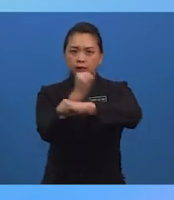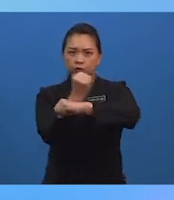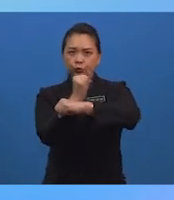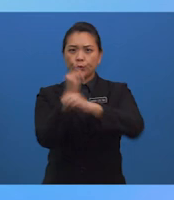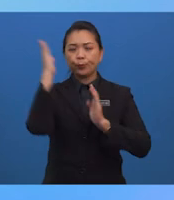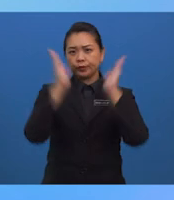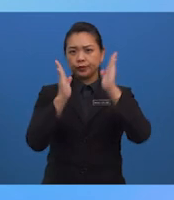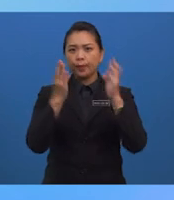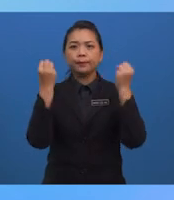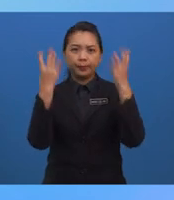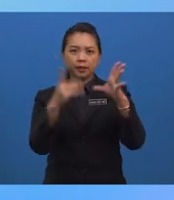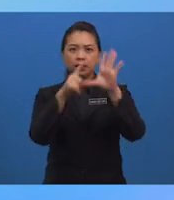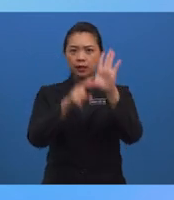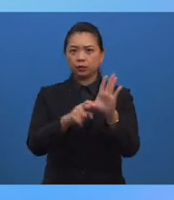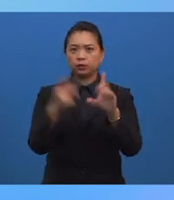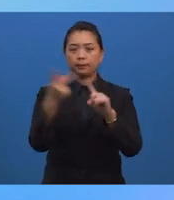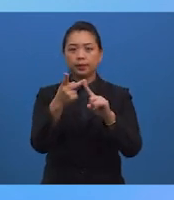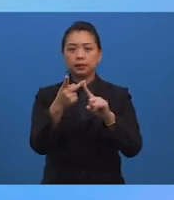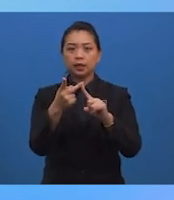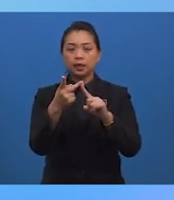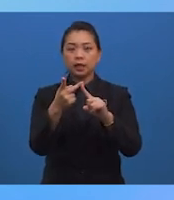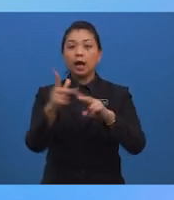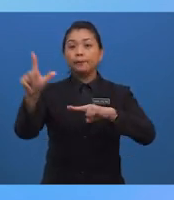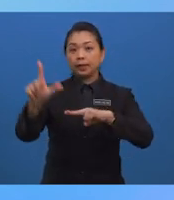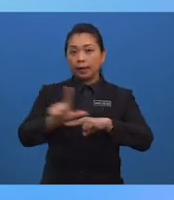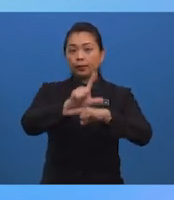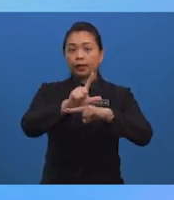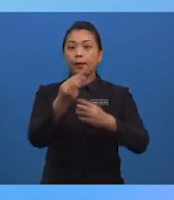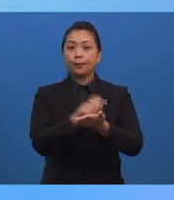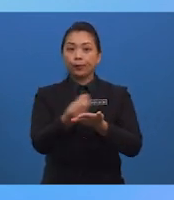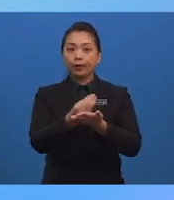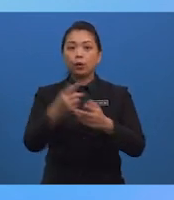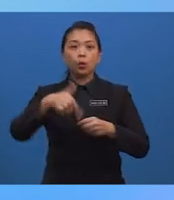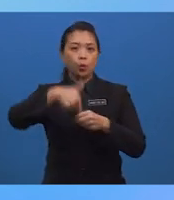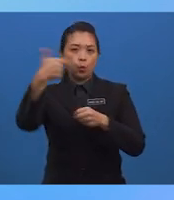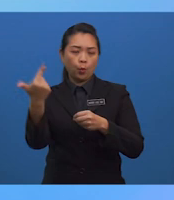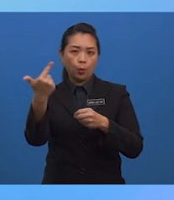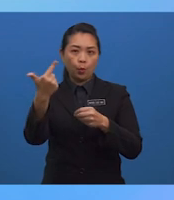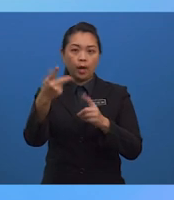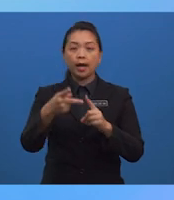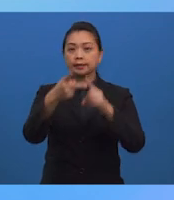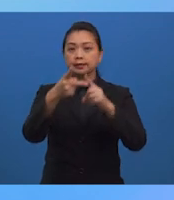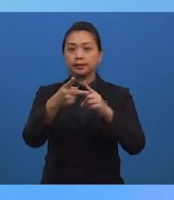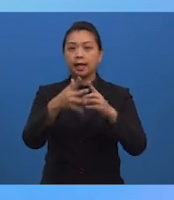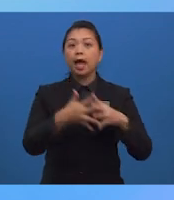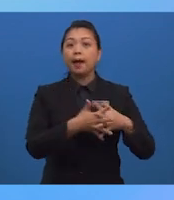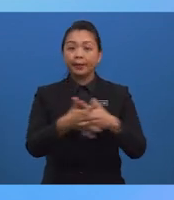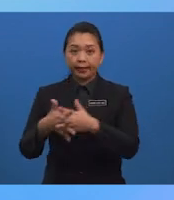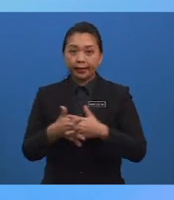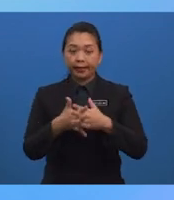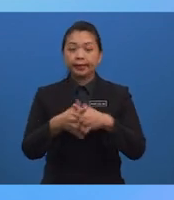bergantung kepada pelaburan modal asing, khususnya dari Amerika Syarikat, Jepun,